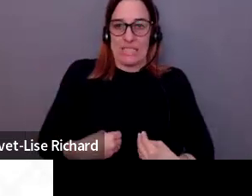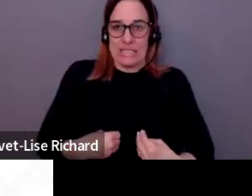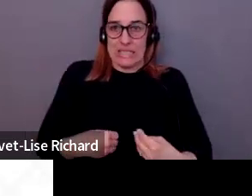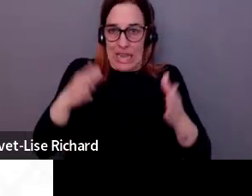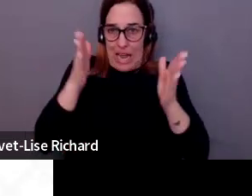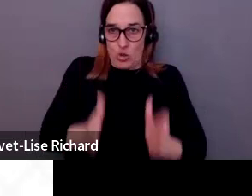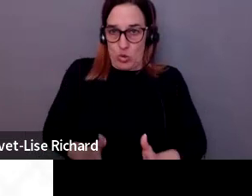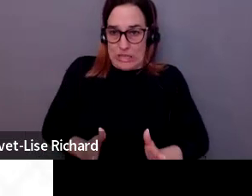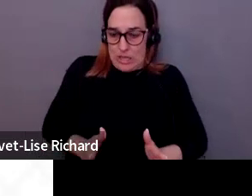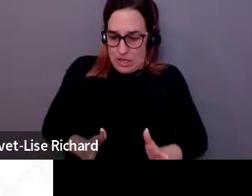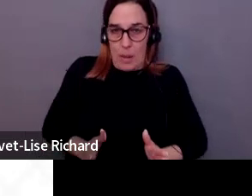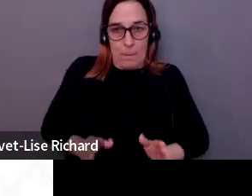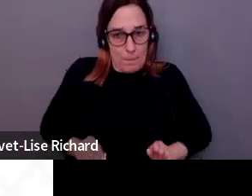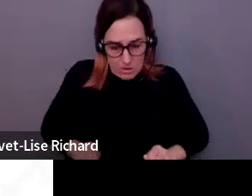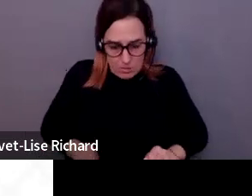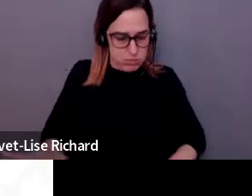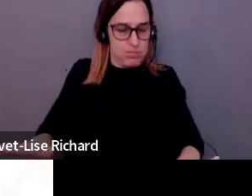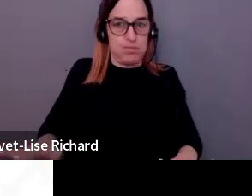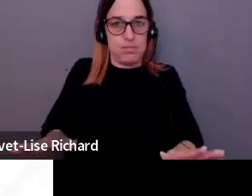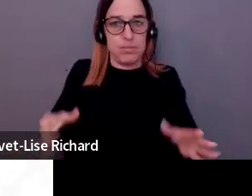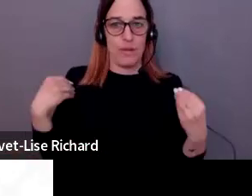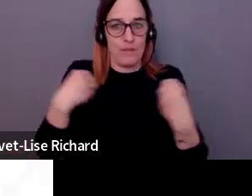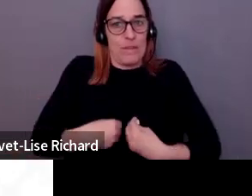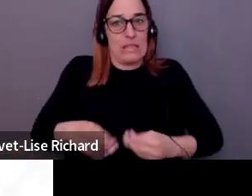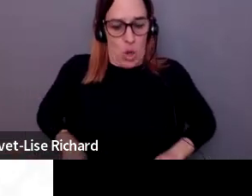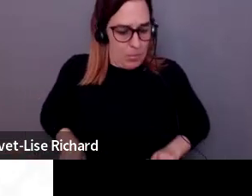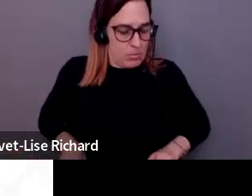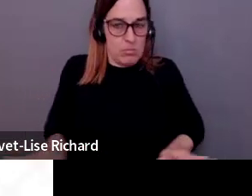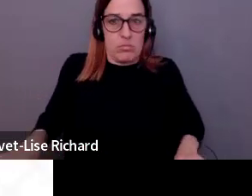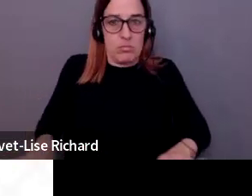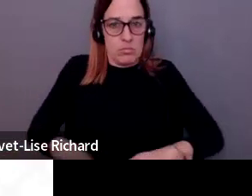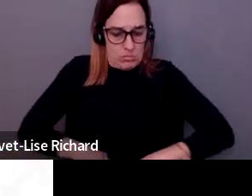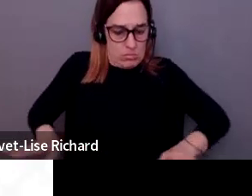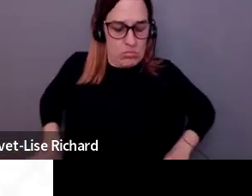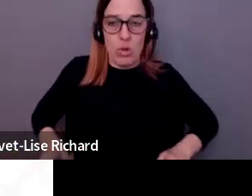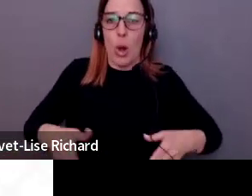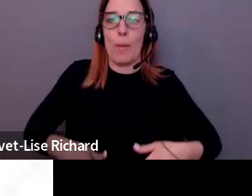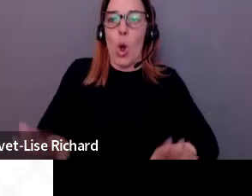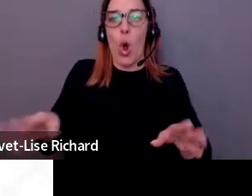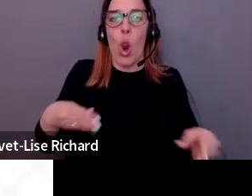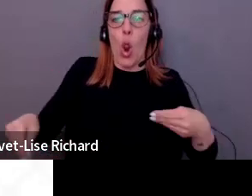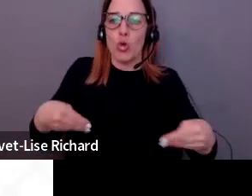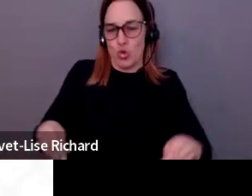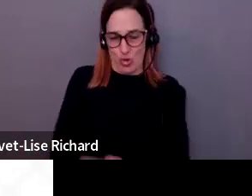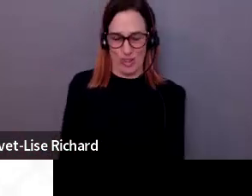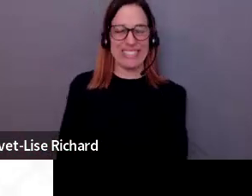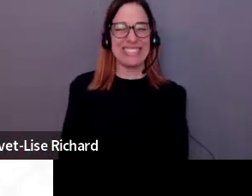ça, ça sort, ça ajusté, puis ça fait comme un petit... Oui, c'est ça.